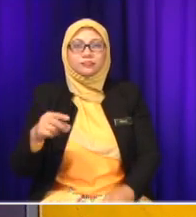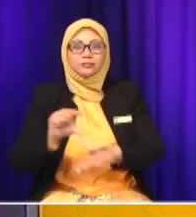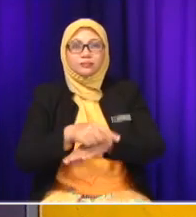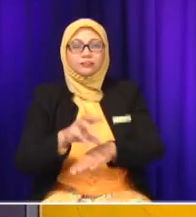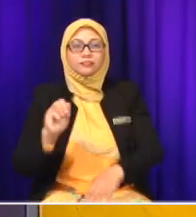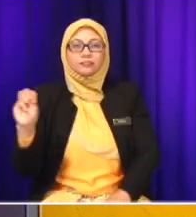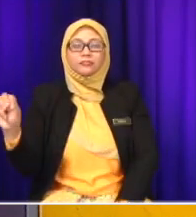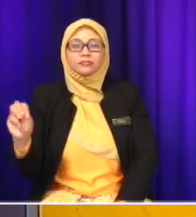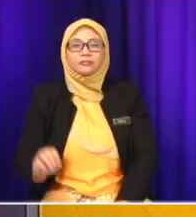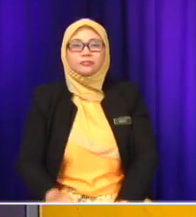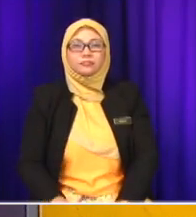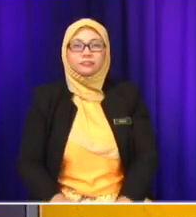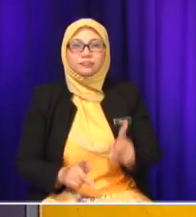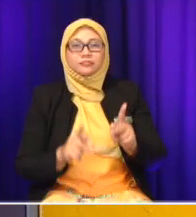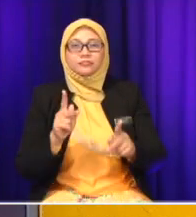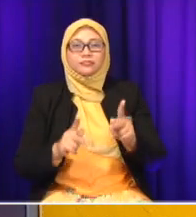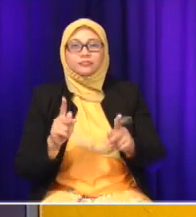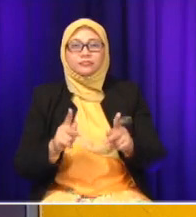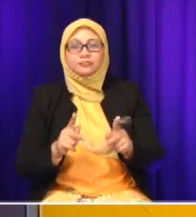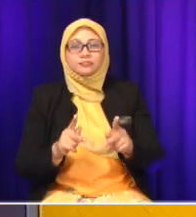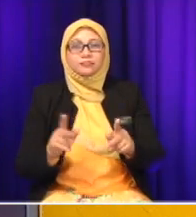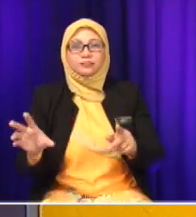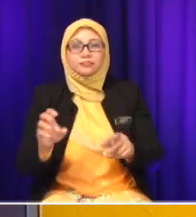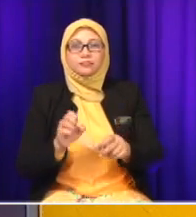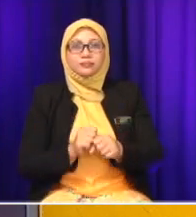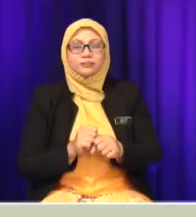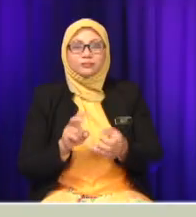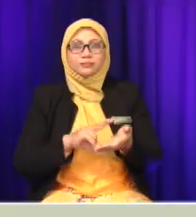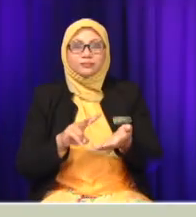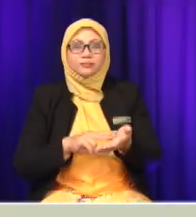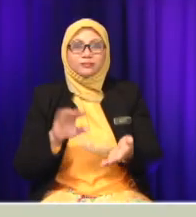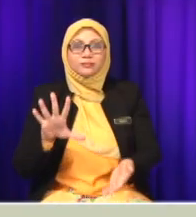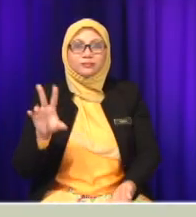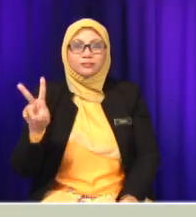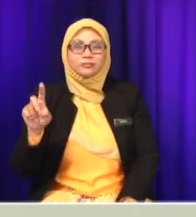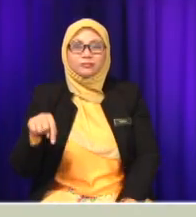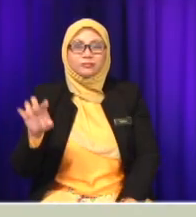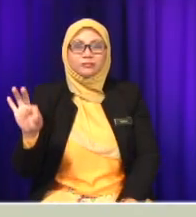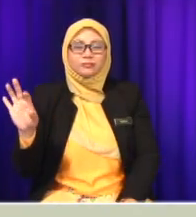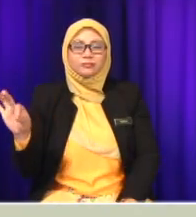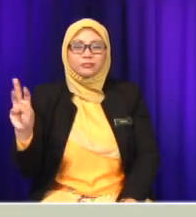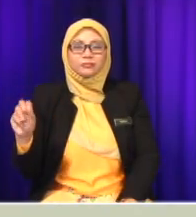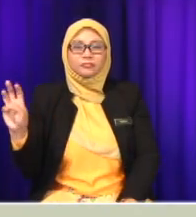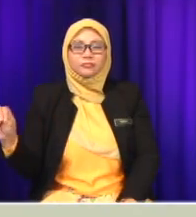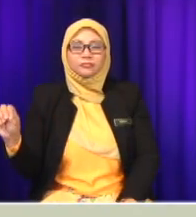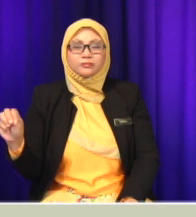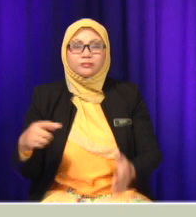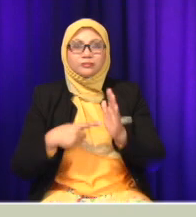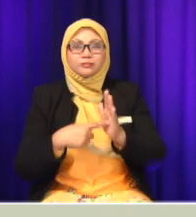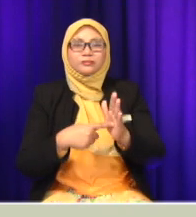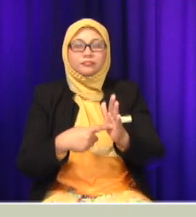baik sekiranya omboh mencapai bacaan 52.99 mm menunjukkan